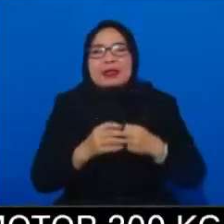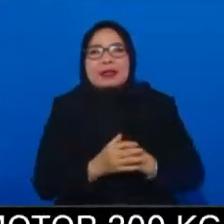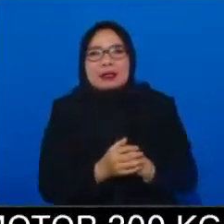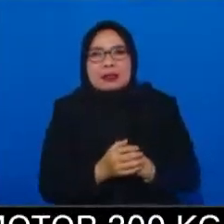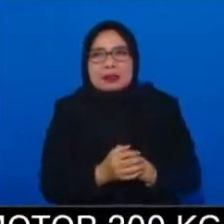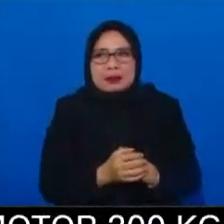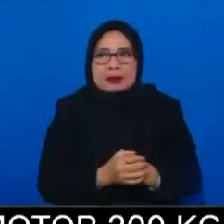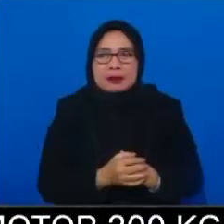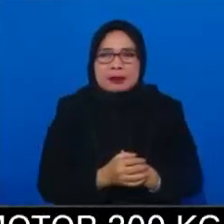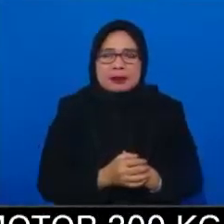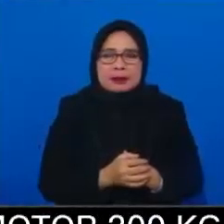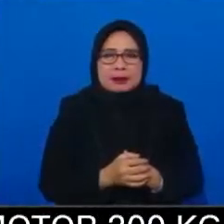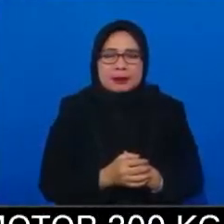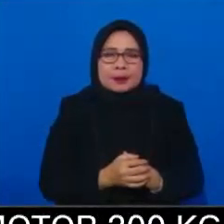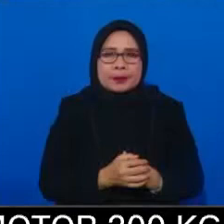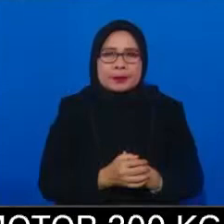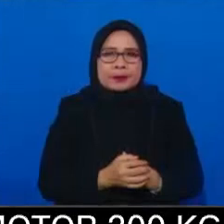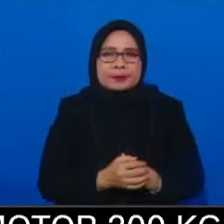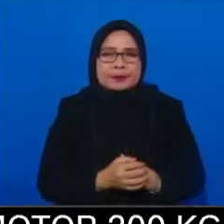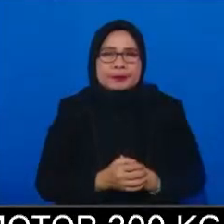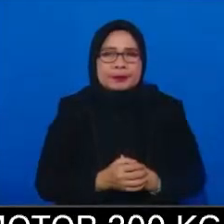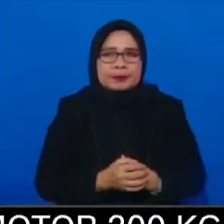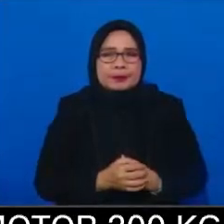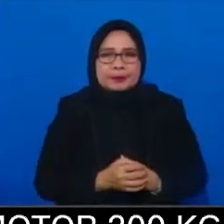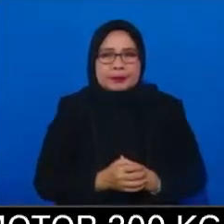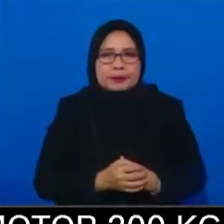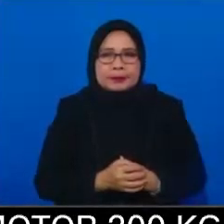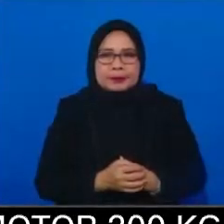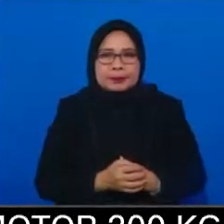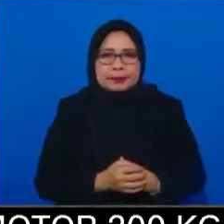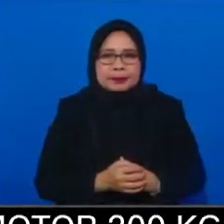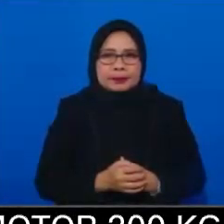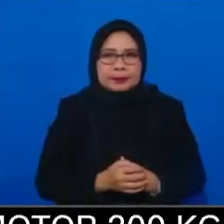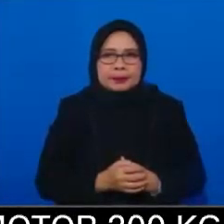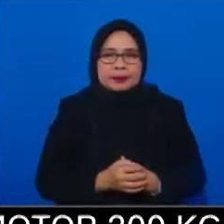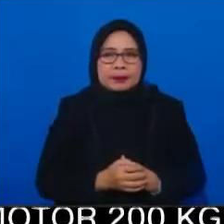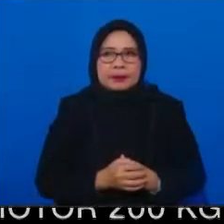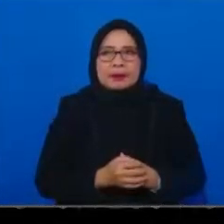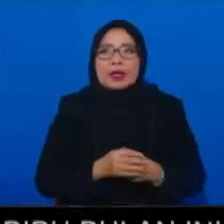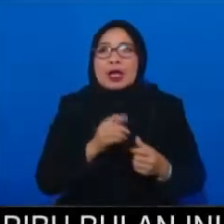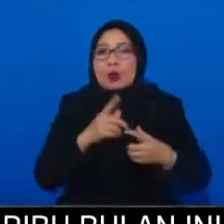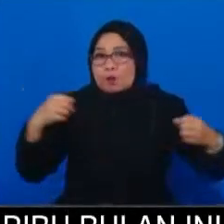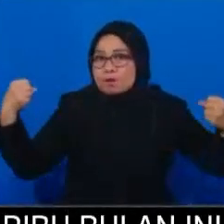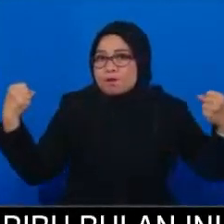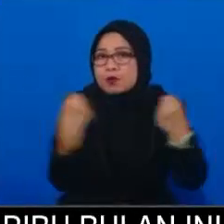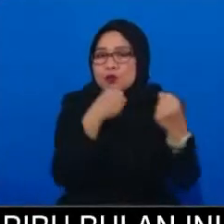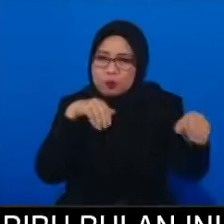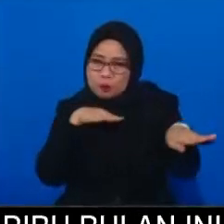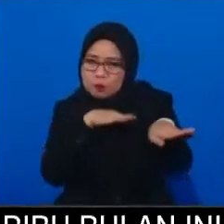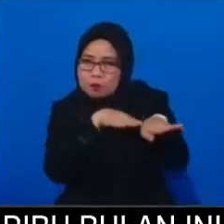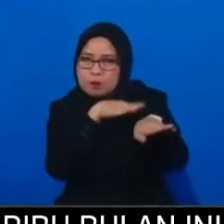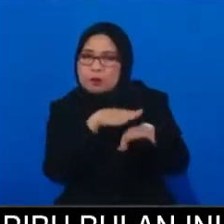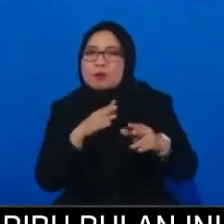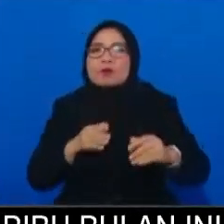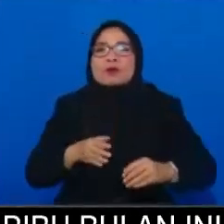Terjadi laka lantas di samping Polsek Jawilan. Kecelakaan lalu lintas tabrakan beruntun terjadi di jalur lintas